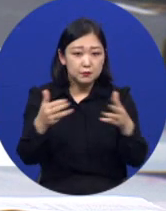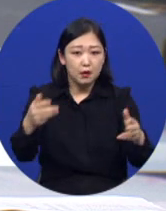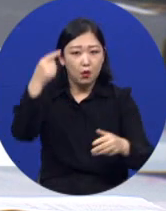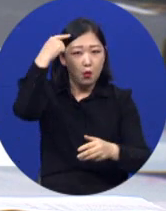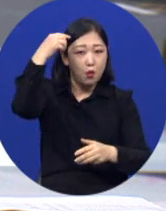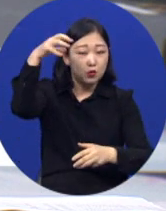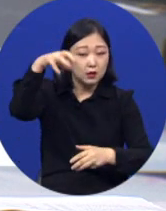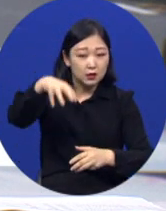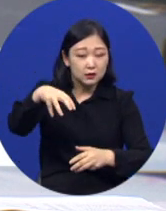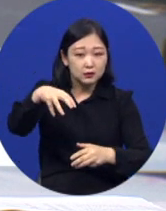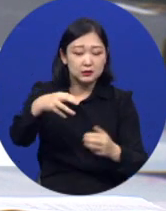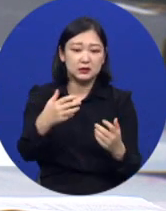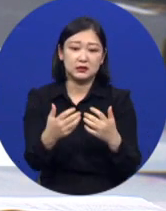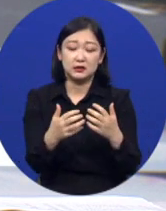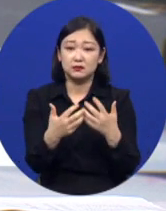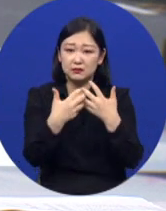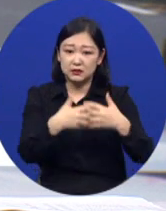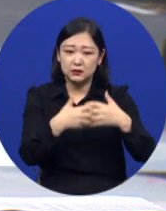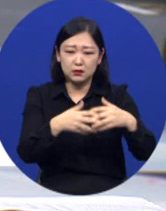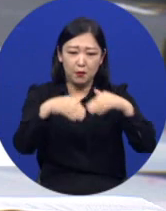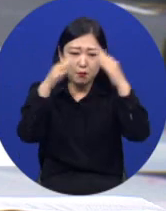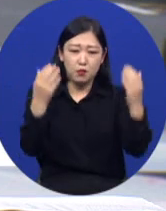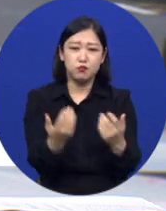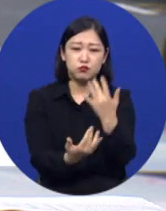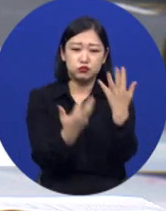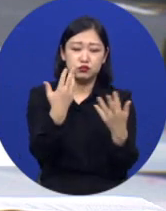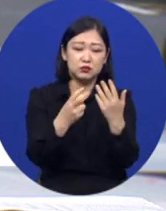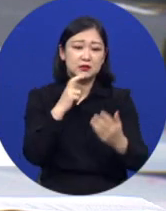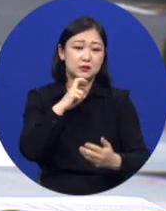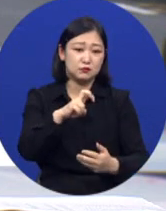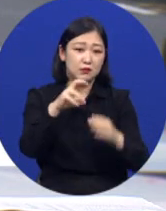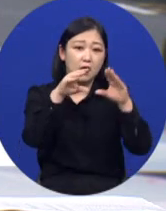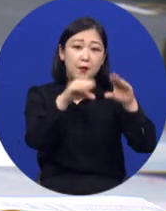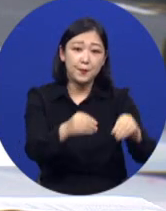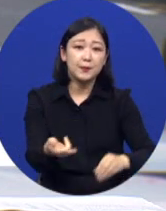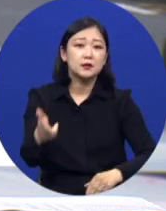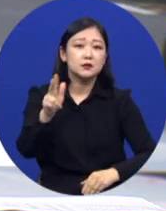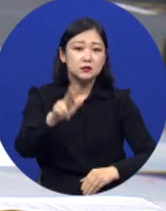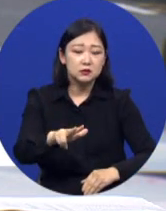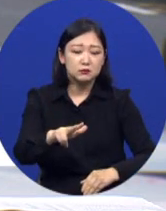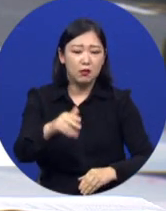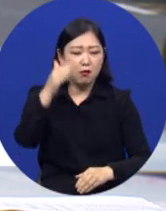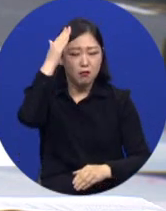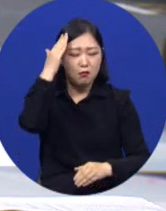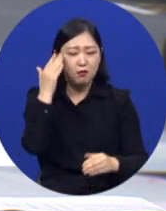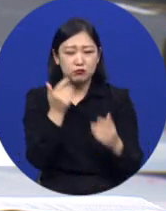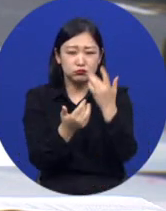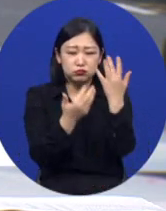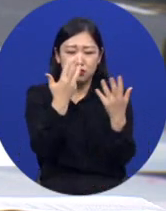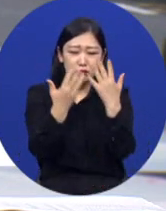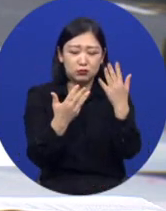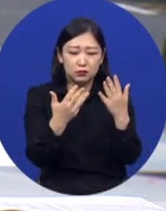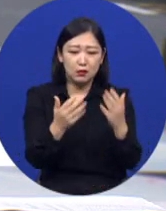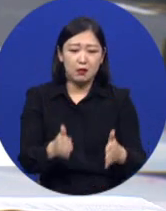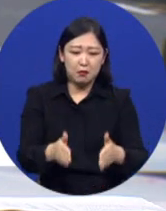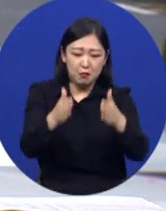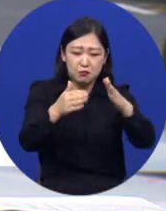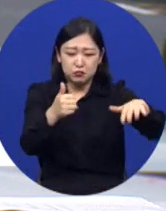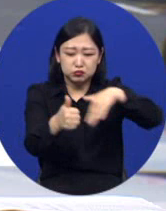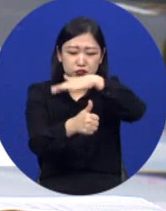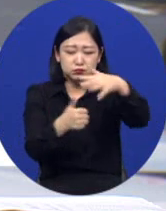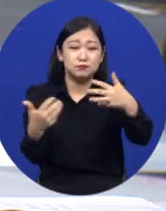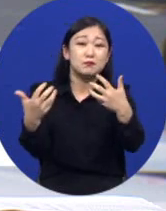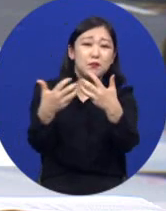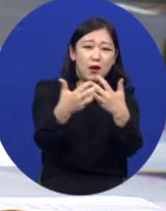냉각탑 일부를 모두 태우고 20여 분만에 꺼졌다 이만 이 검은 연기가 건물과 1 대를 뒤